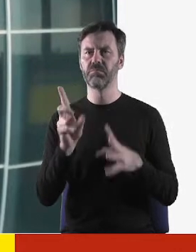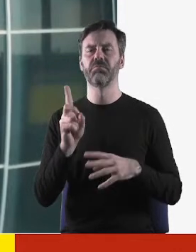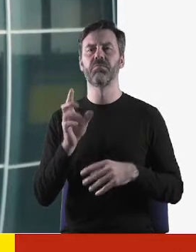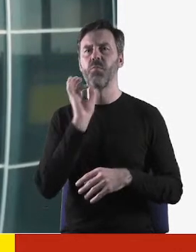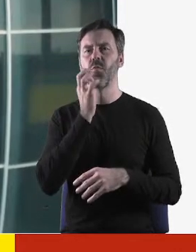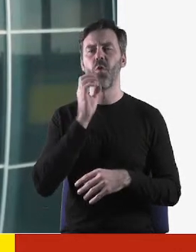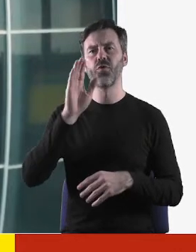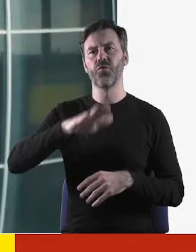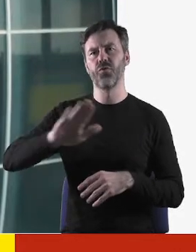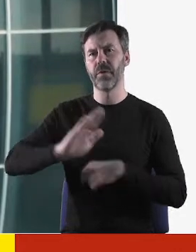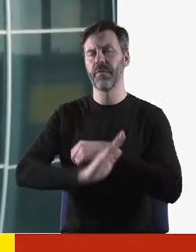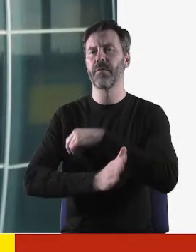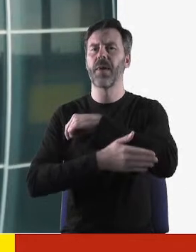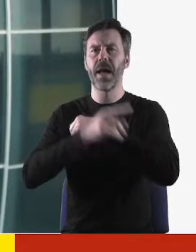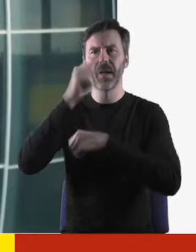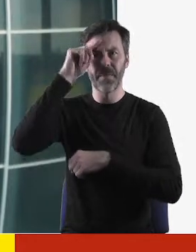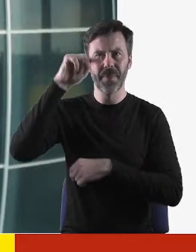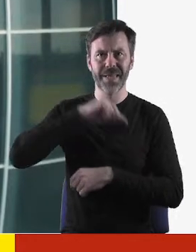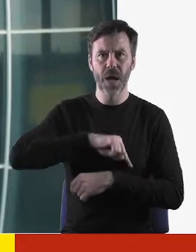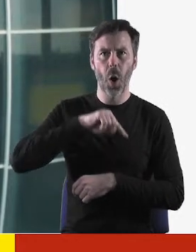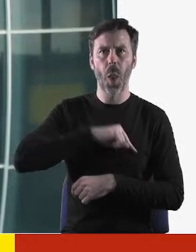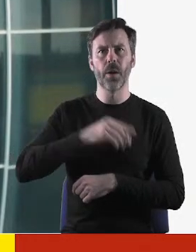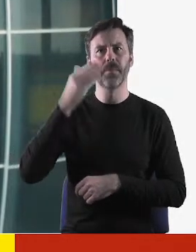ogóle psychiatria i psychologia